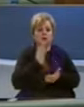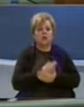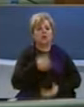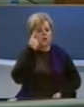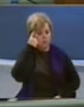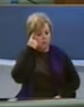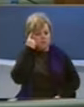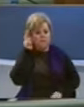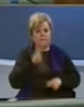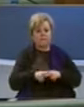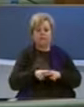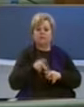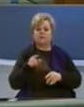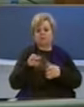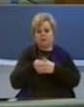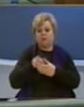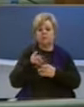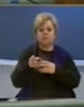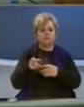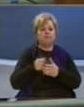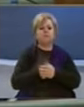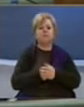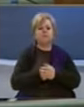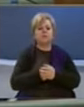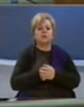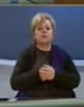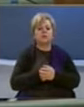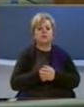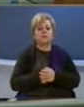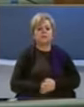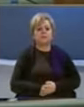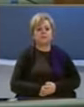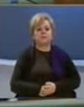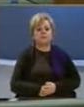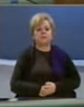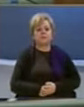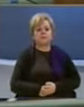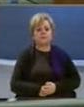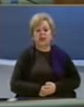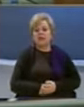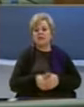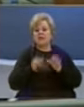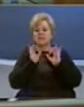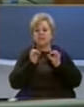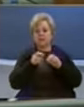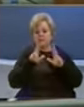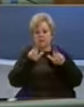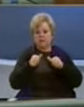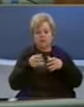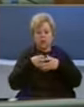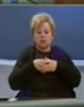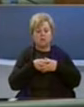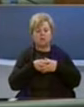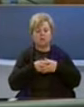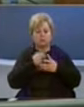është vendim mbi bazën etnike, gjykim etnik etj. Kështu që është i ka specifikat e veta dhe besoj që edhe delegacioni ka